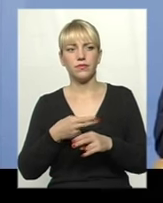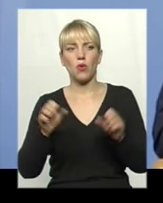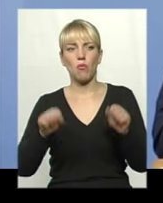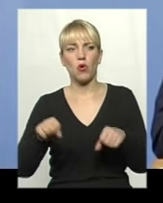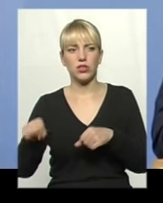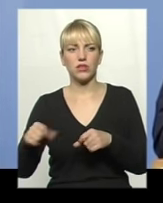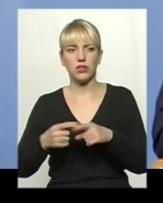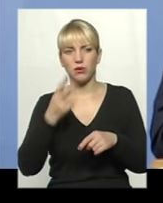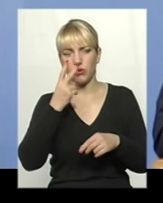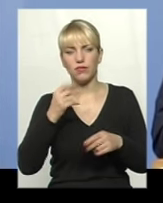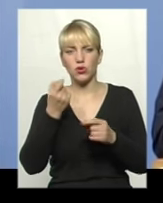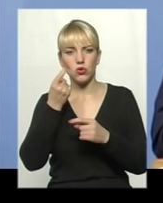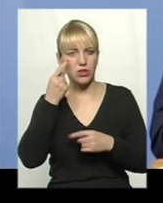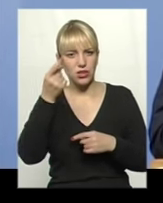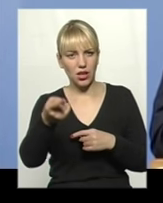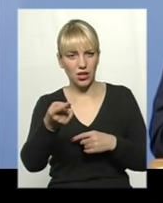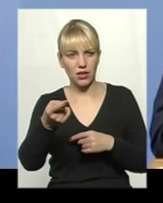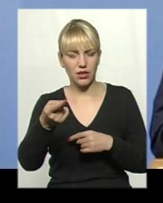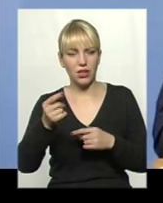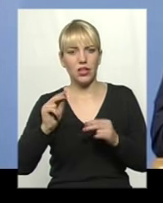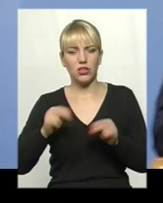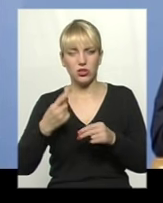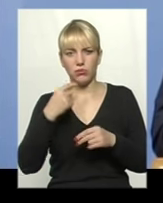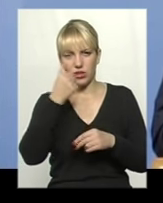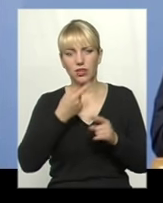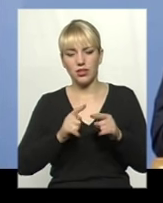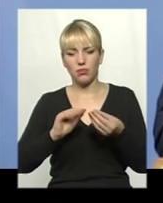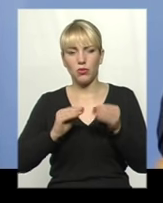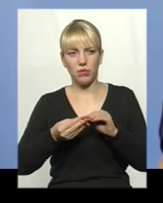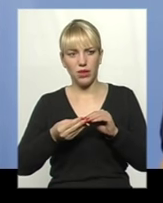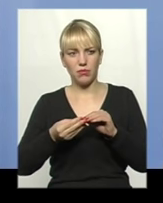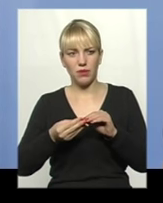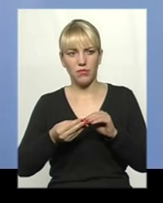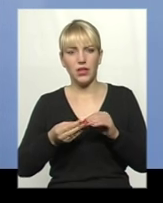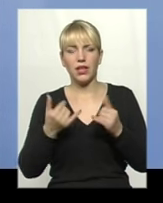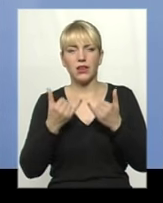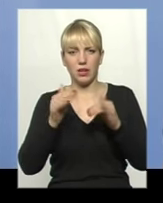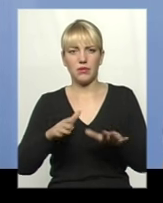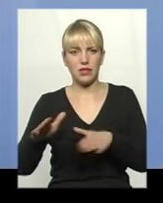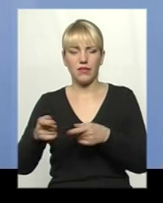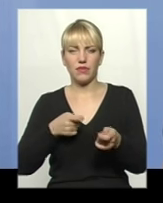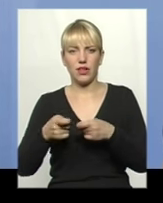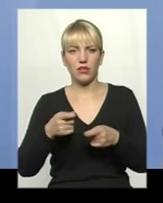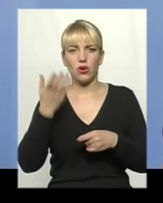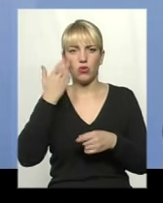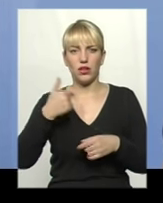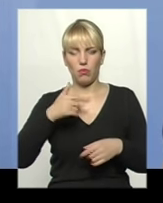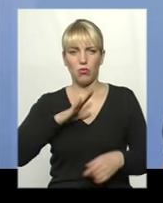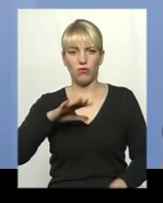можливості подивитись трошки далі, ніж в один рік, це є теж проблема, це є виклик, і в тому числі для місцевих влад. От коли я був